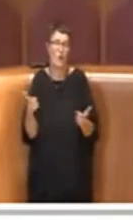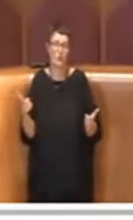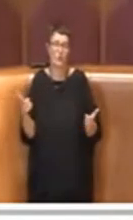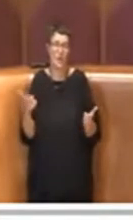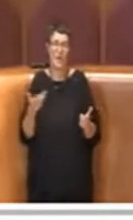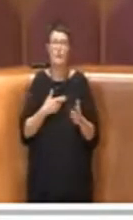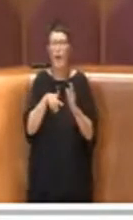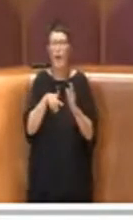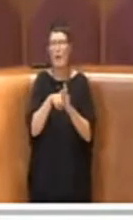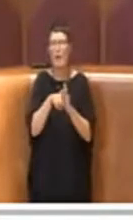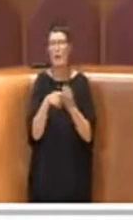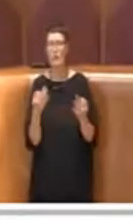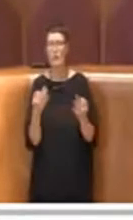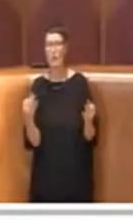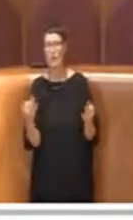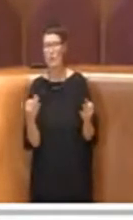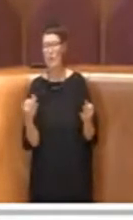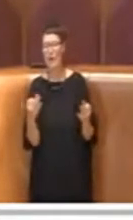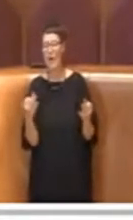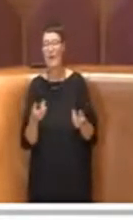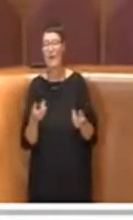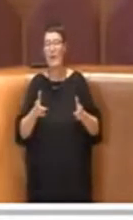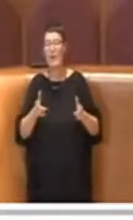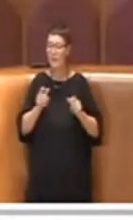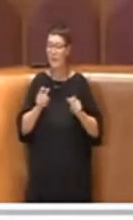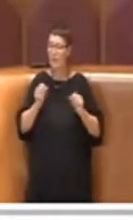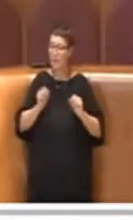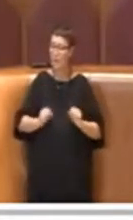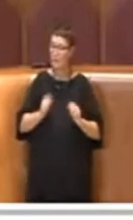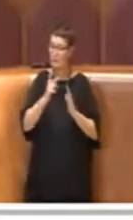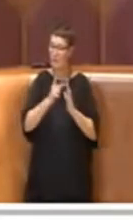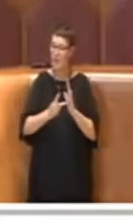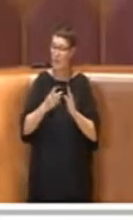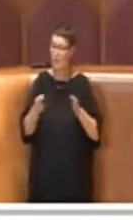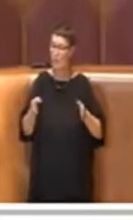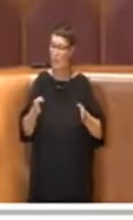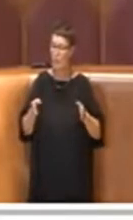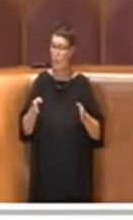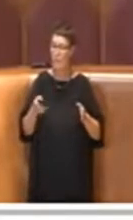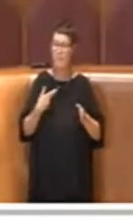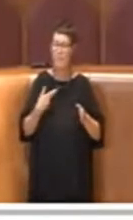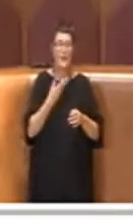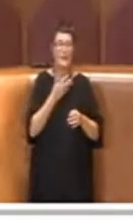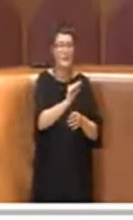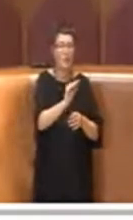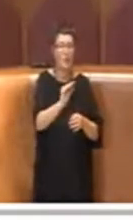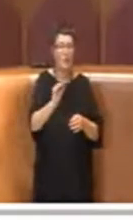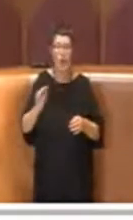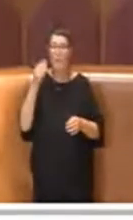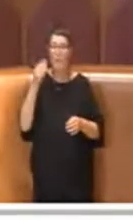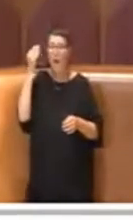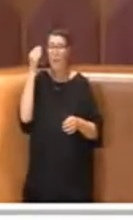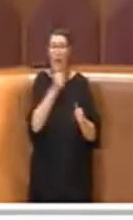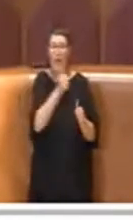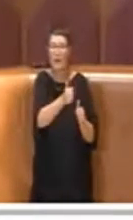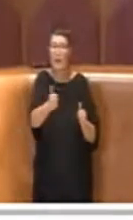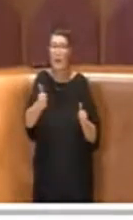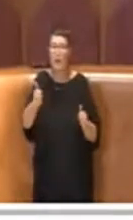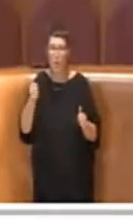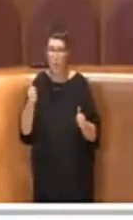che ha richiesto purtroppo 2 mesi per le espressioni di parere previste appunto dagli organi periferici,